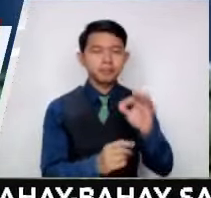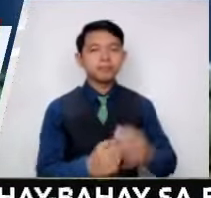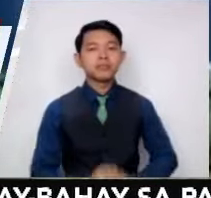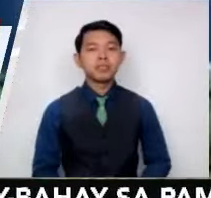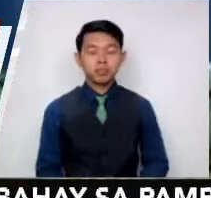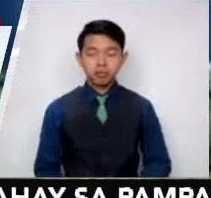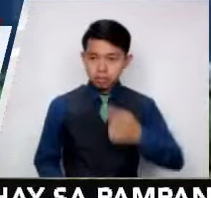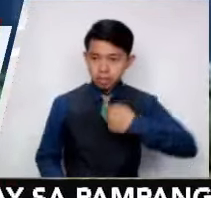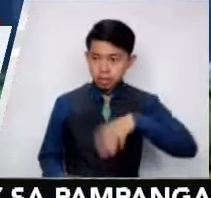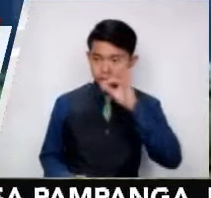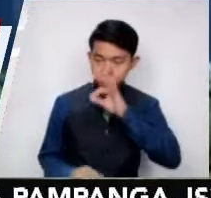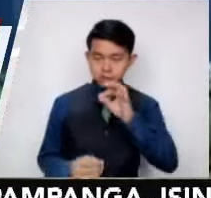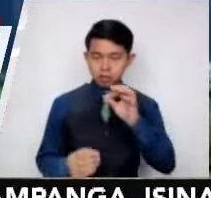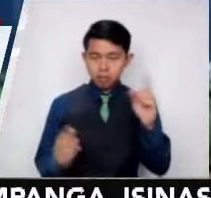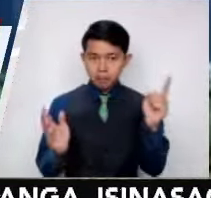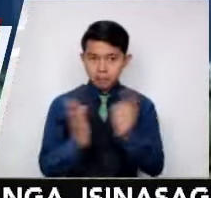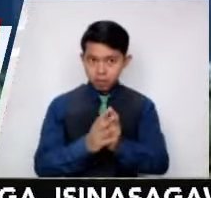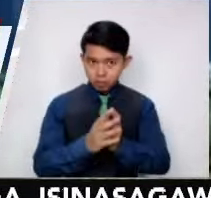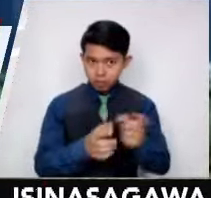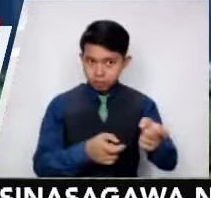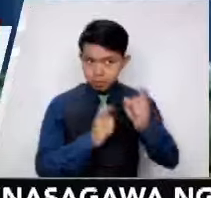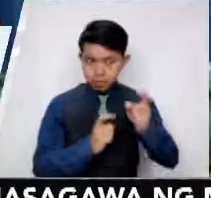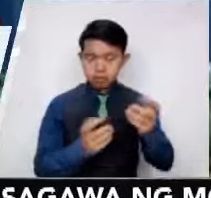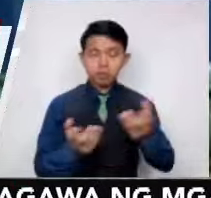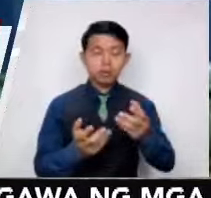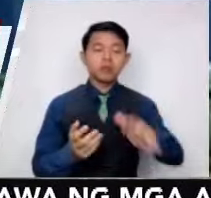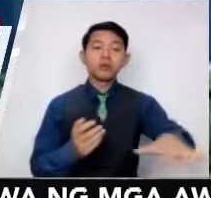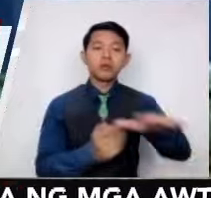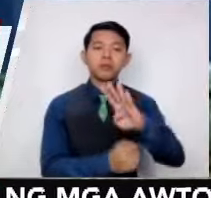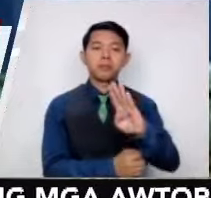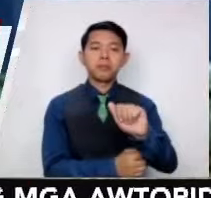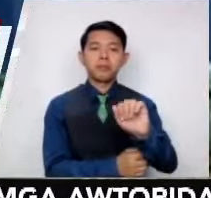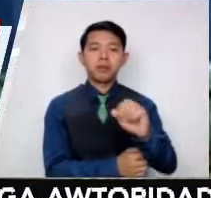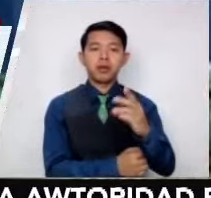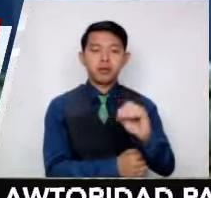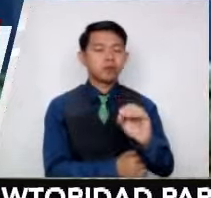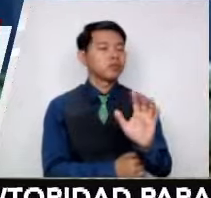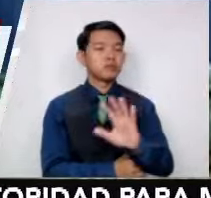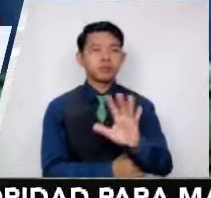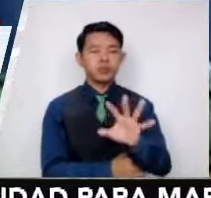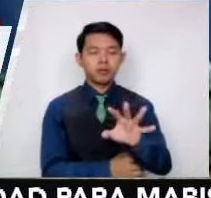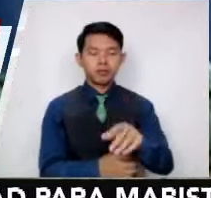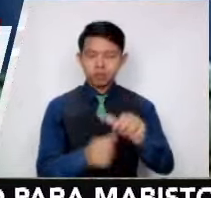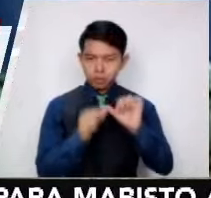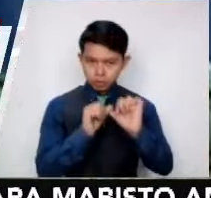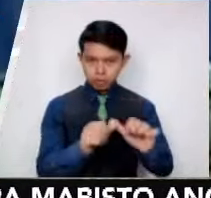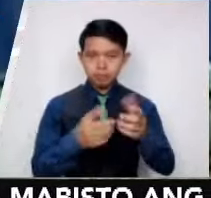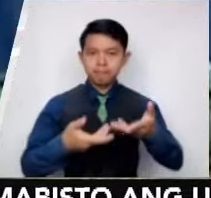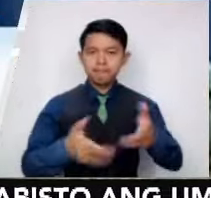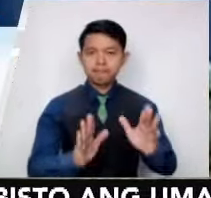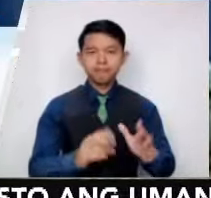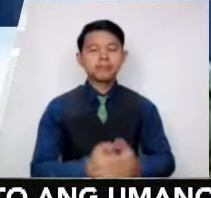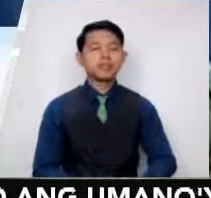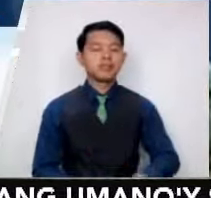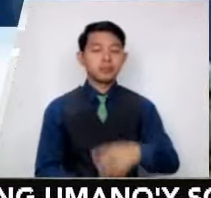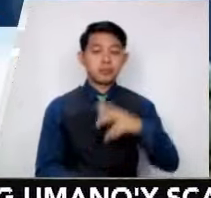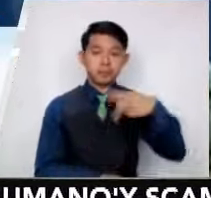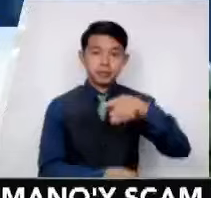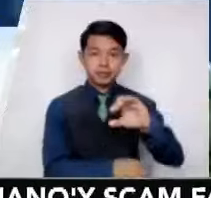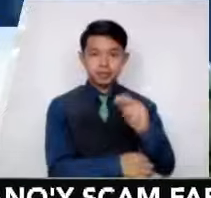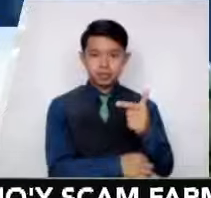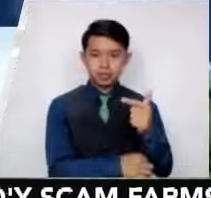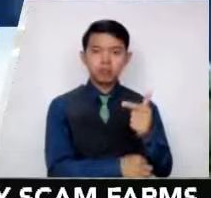mangisda sa baho masinlok So kaya po ang mga barko po ng Philippine coast guard ay ah patuloy at